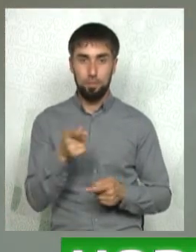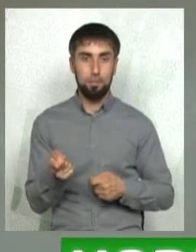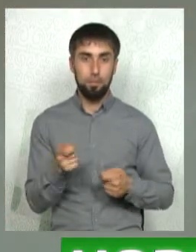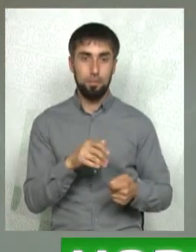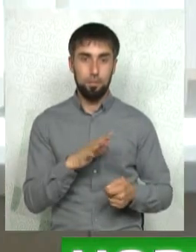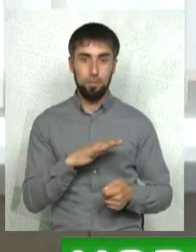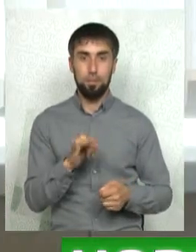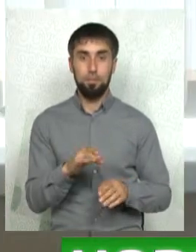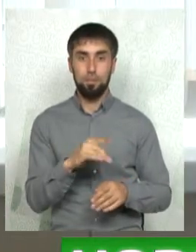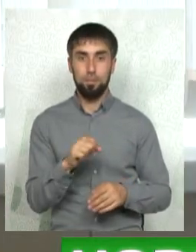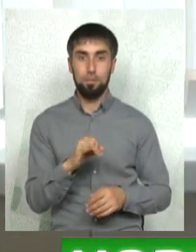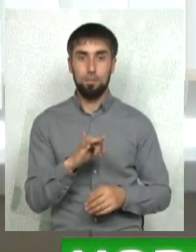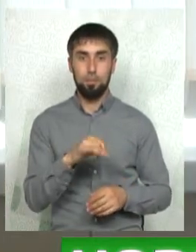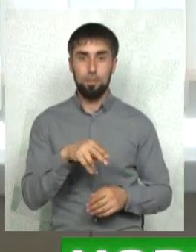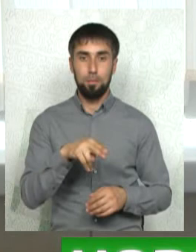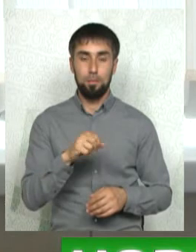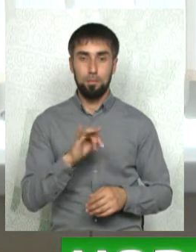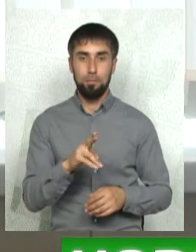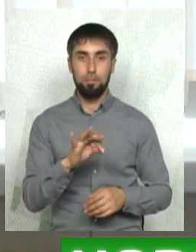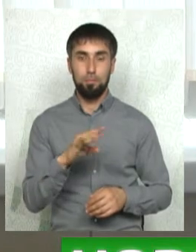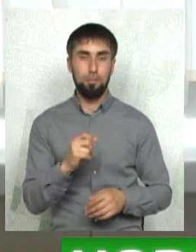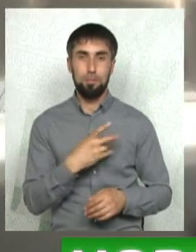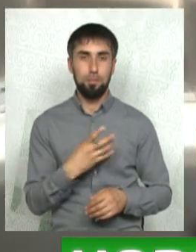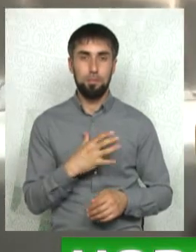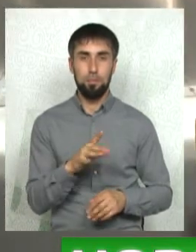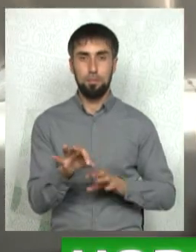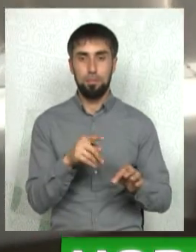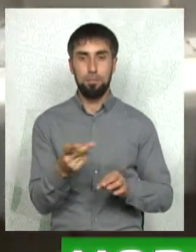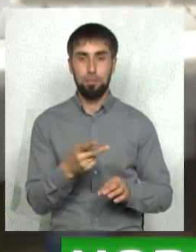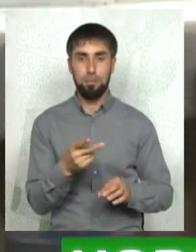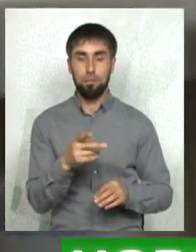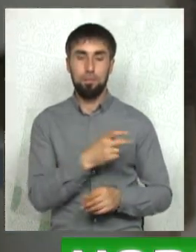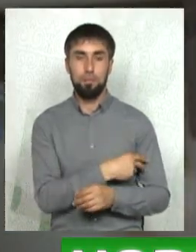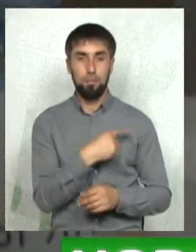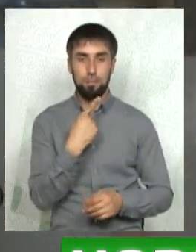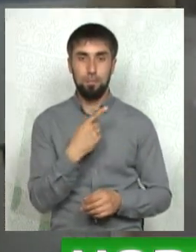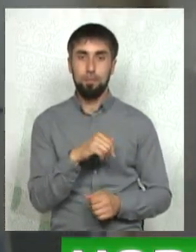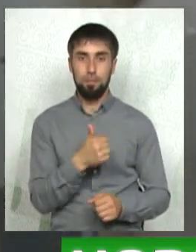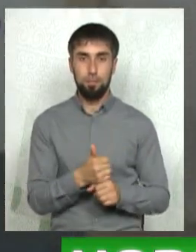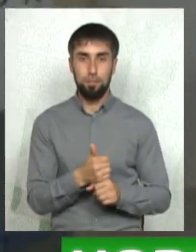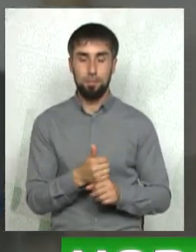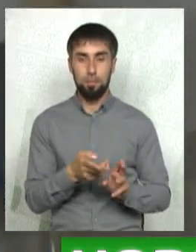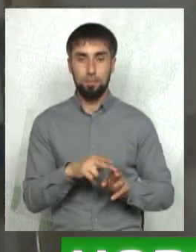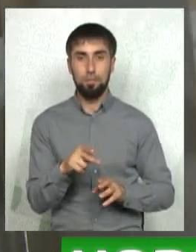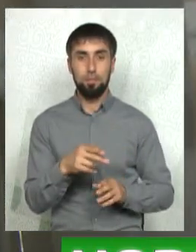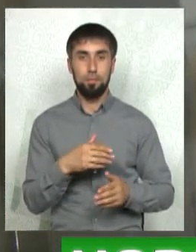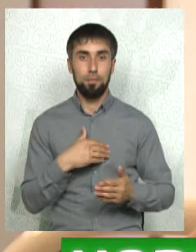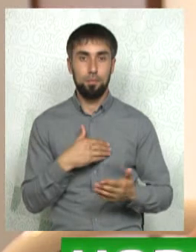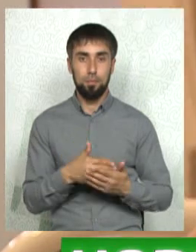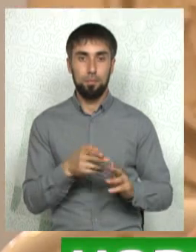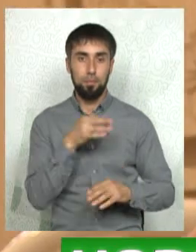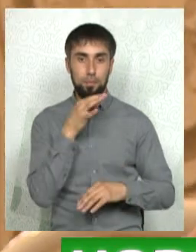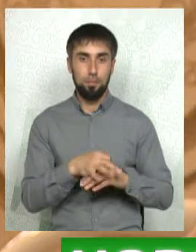можно получить дозу эпивак корона. Неважно, какую прививку вы сделаете, утверждают врачи. Главное – это проявить ответственность